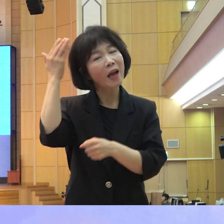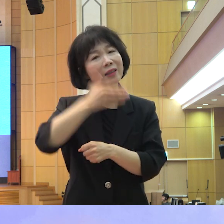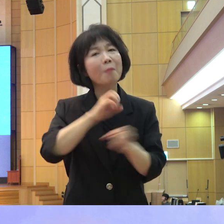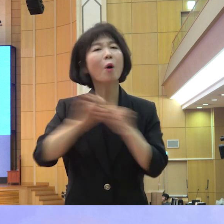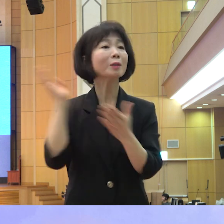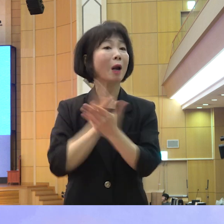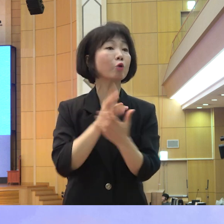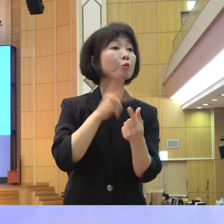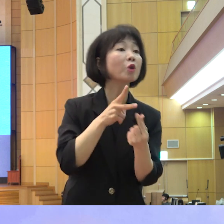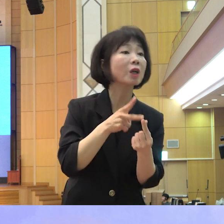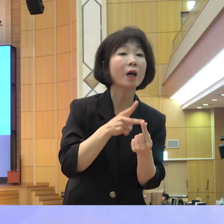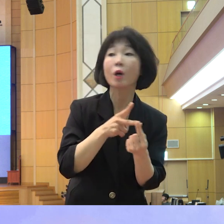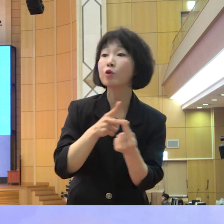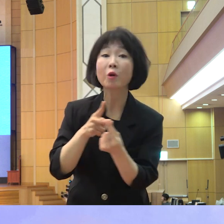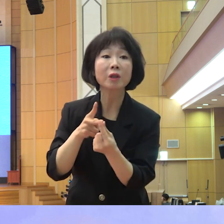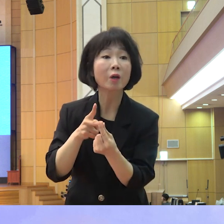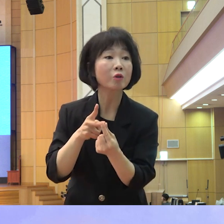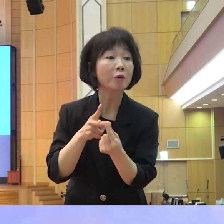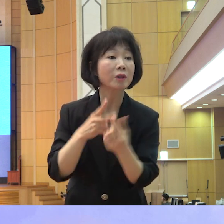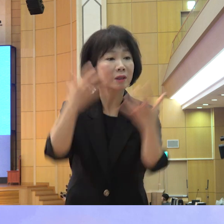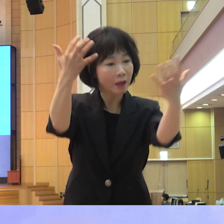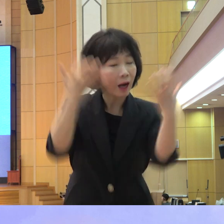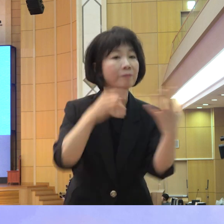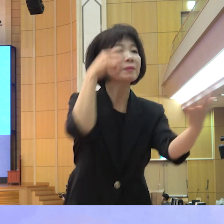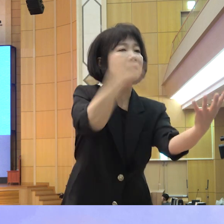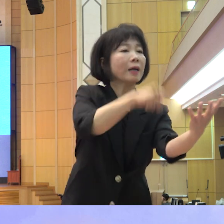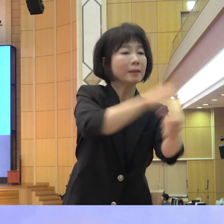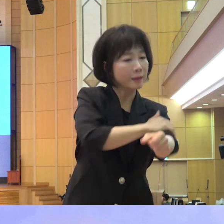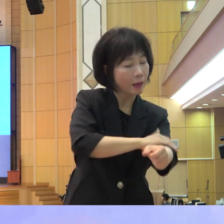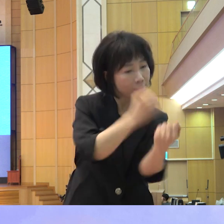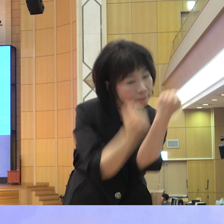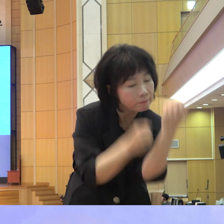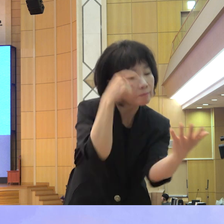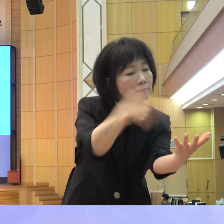좋겠고요. 두 번째는 뭐냐? 가르치는 어른이 돼야 된다는 거예요.